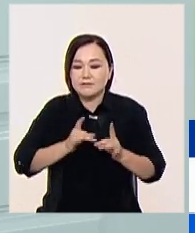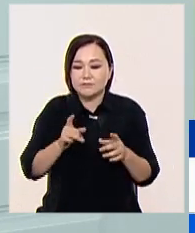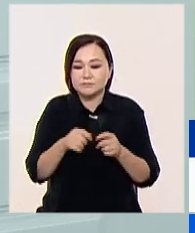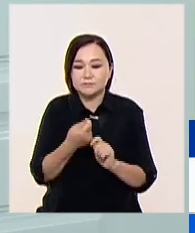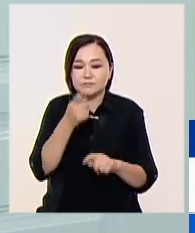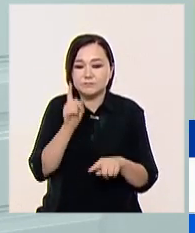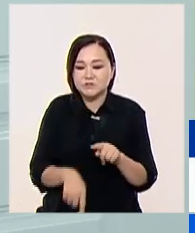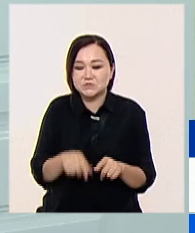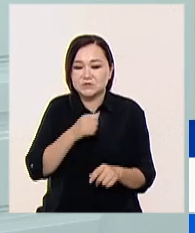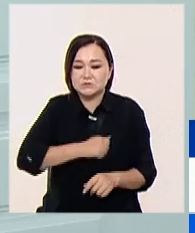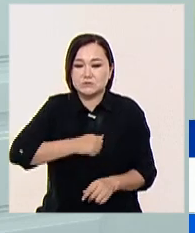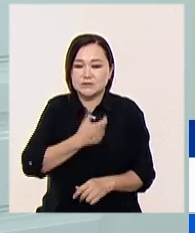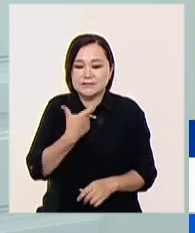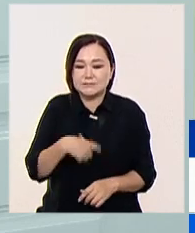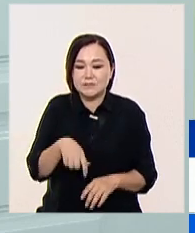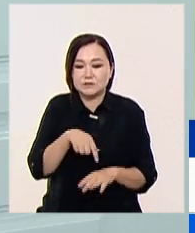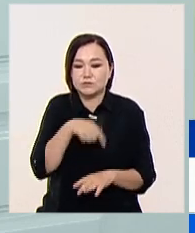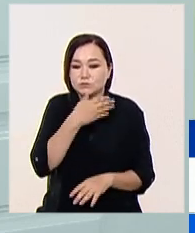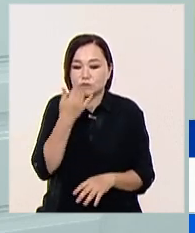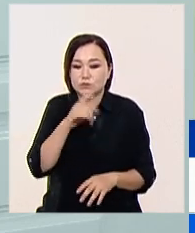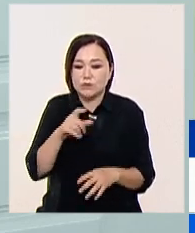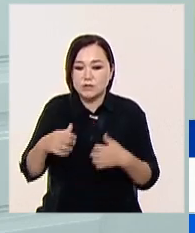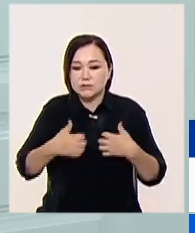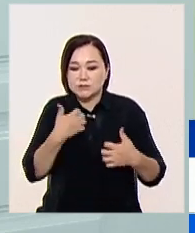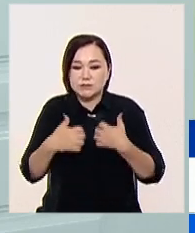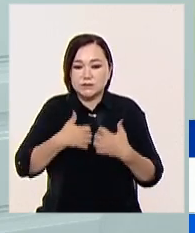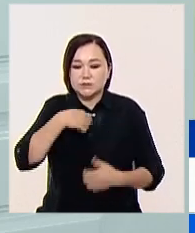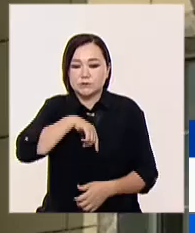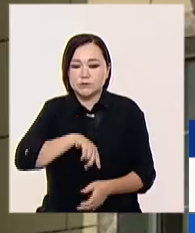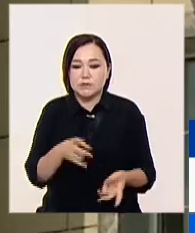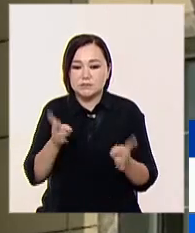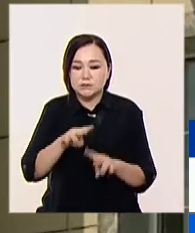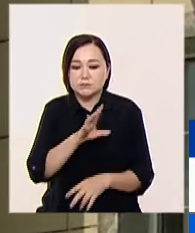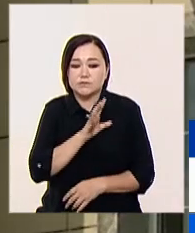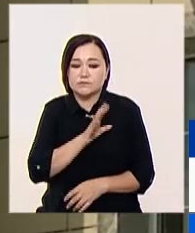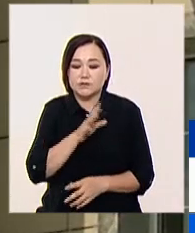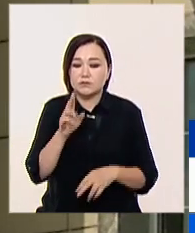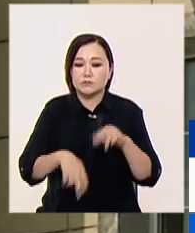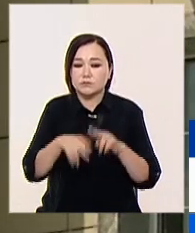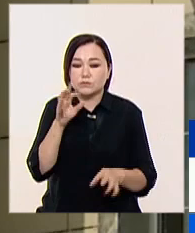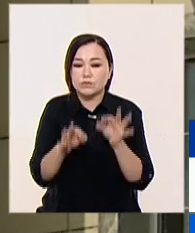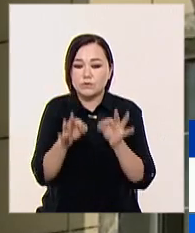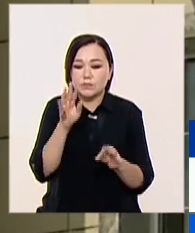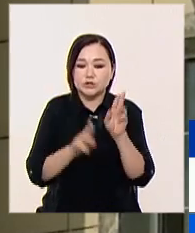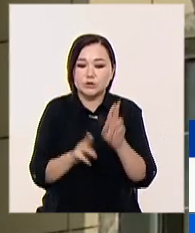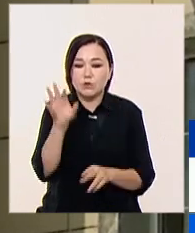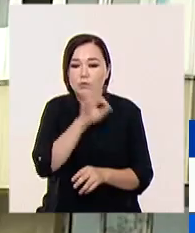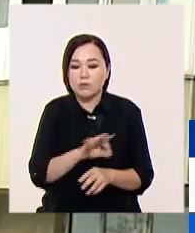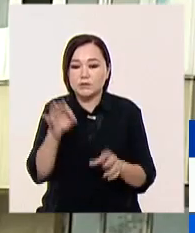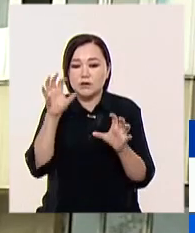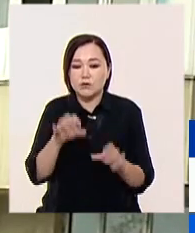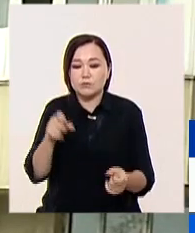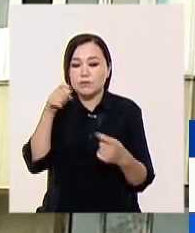тез ашуланып өзіне сезілмесе де әлденеге алаңдаулы болып жүреді. Құрылыс нормалары мен ережелері туралы заңнамаға